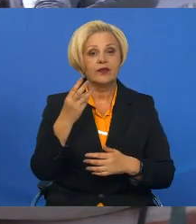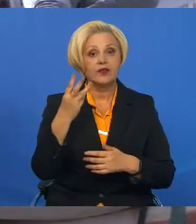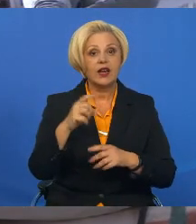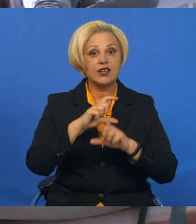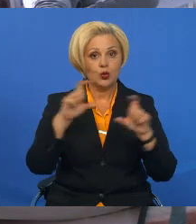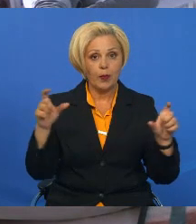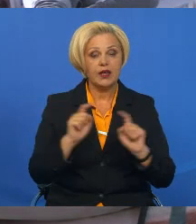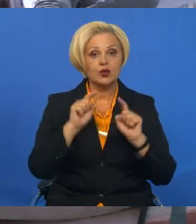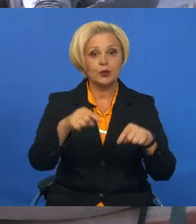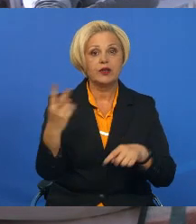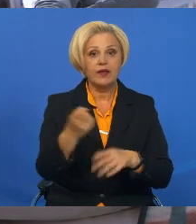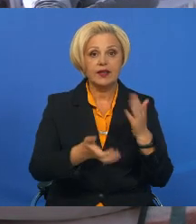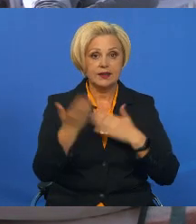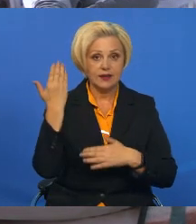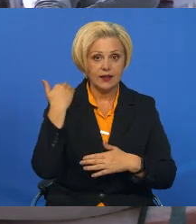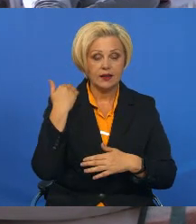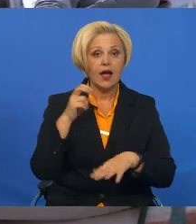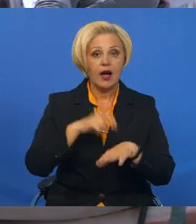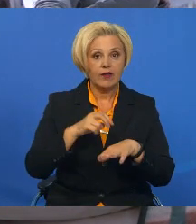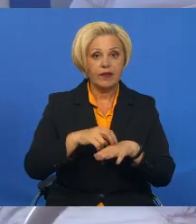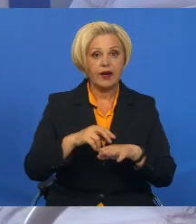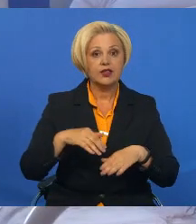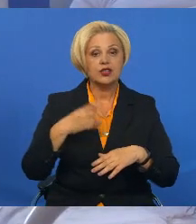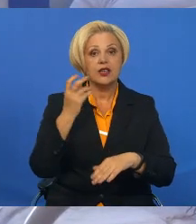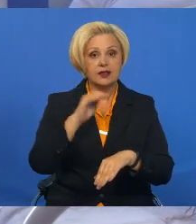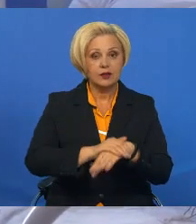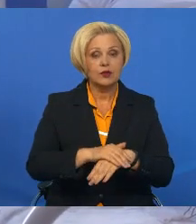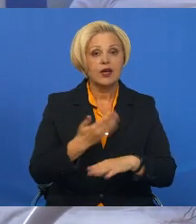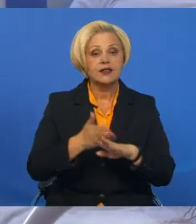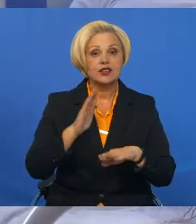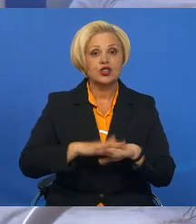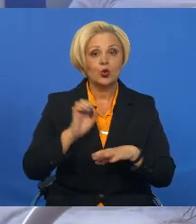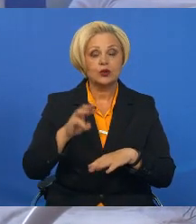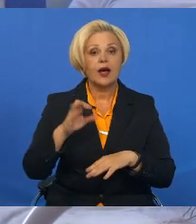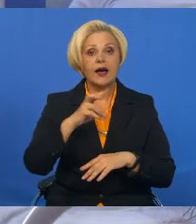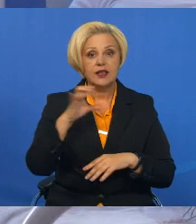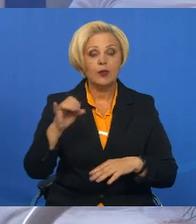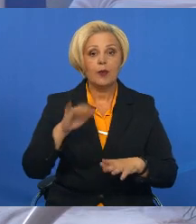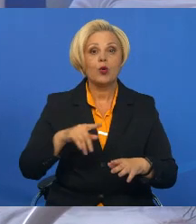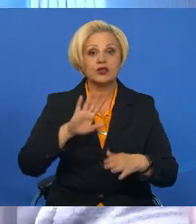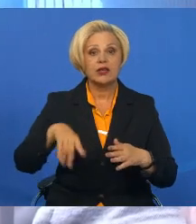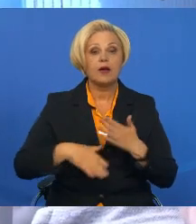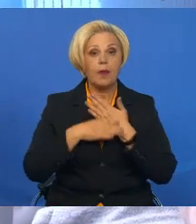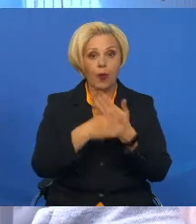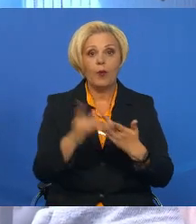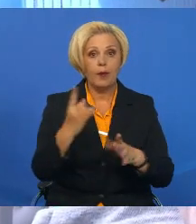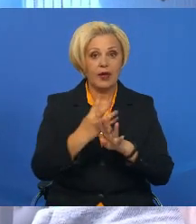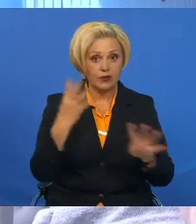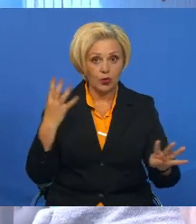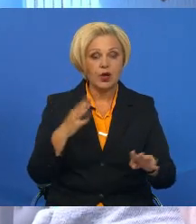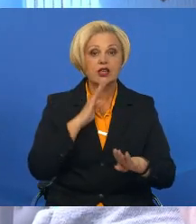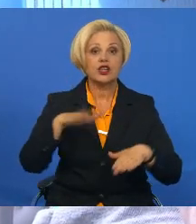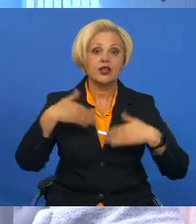больницу поступила 2 тыдні тому. Урачи диагностовали тяжкую ступень анемии. После оказания першошерговой неоткладной допомоги